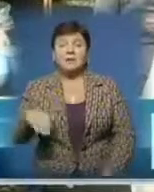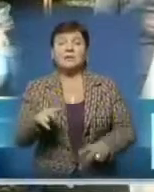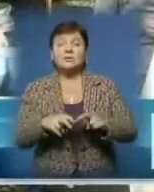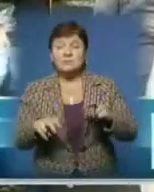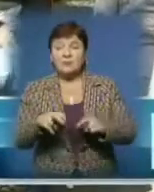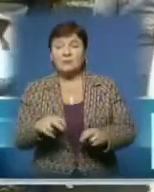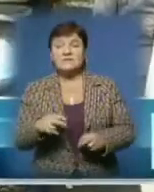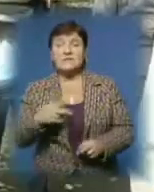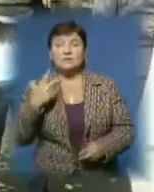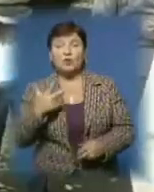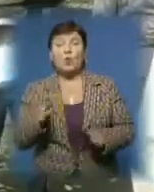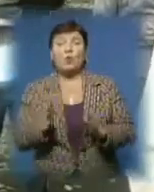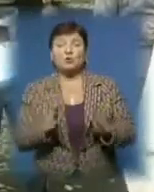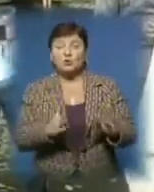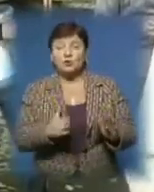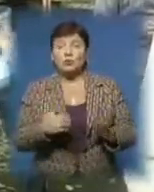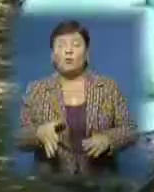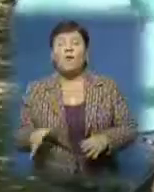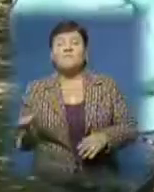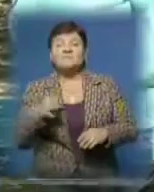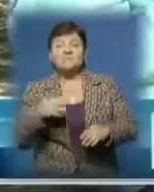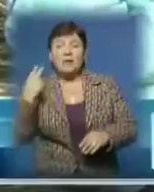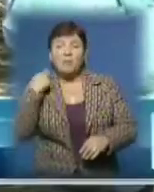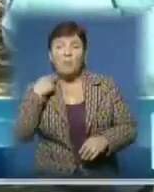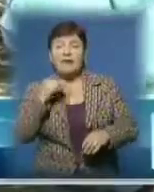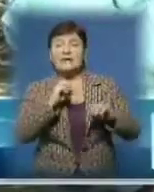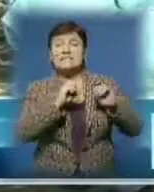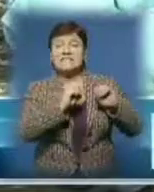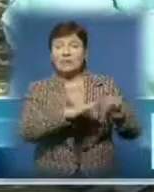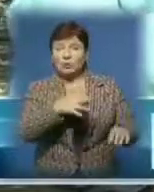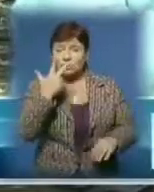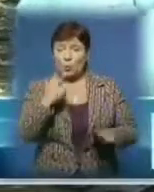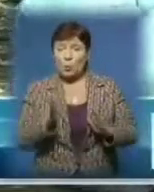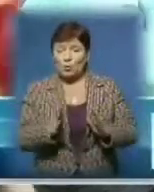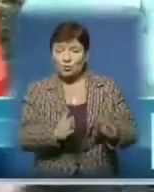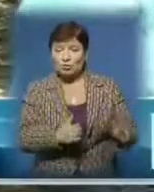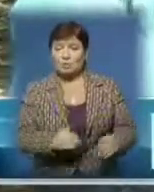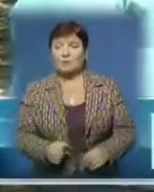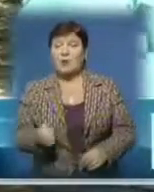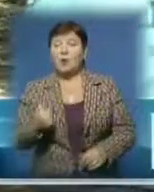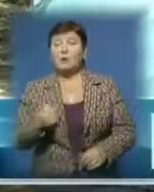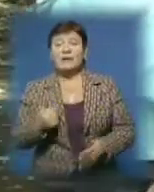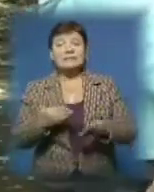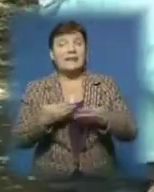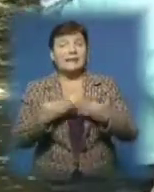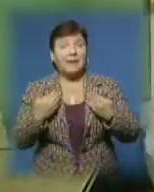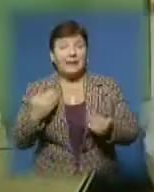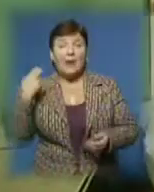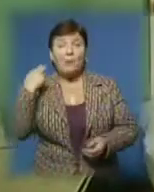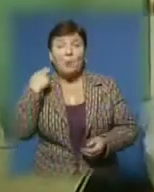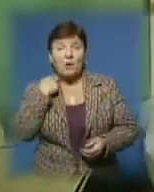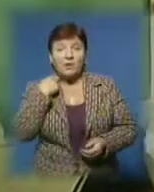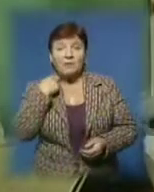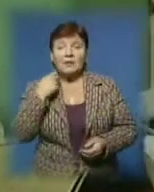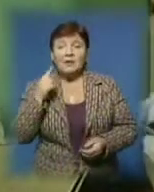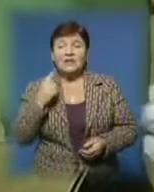з трьох гуртожитків на нас кинули всі борги. Коли ми купляли кімнату, нам так сказали, у вас немає ніяких боргів. Ще